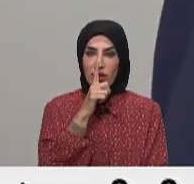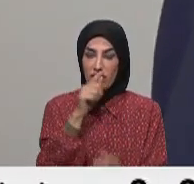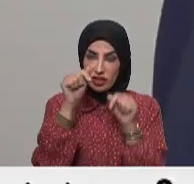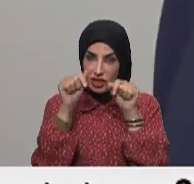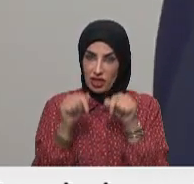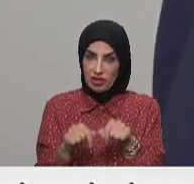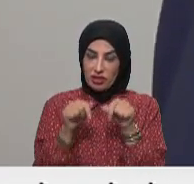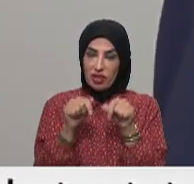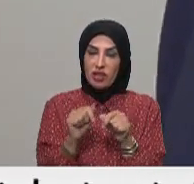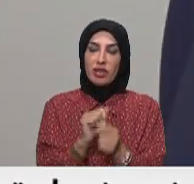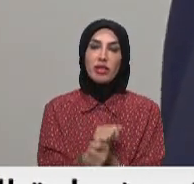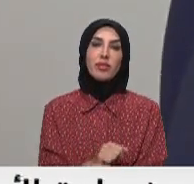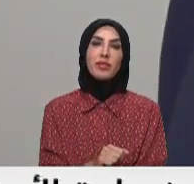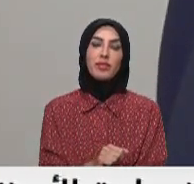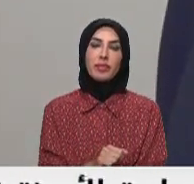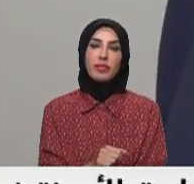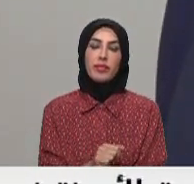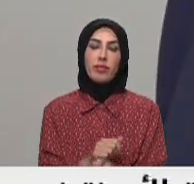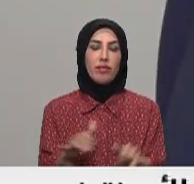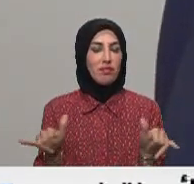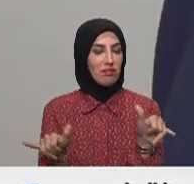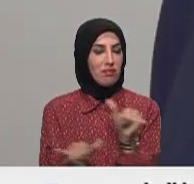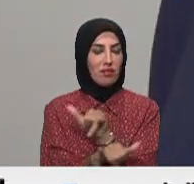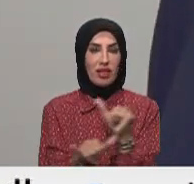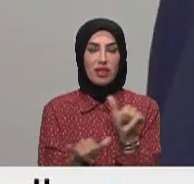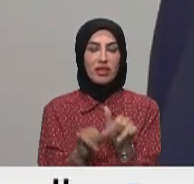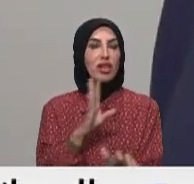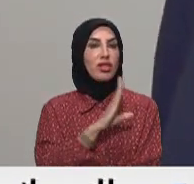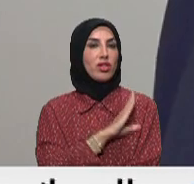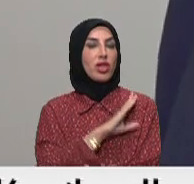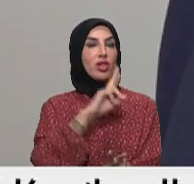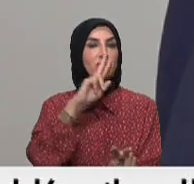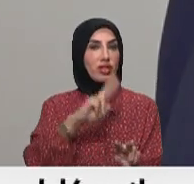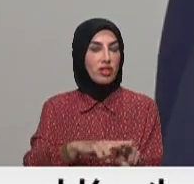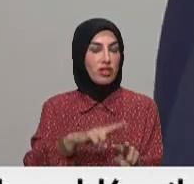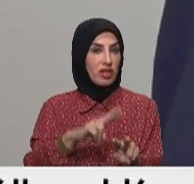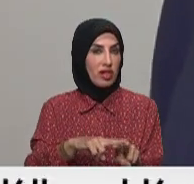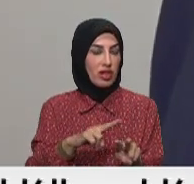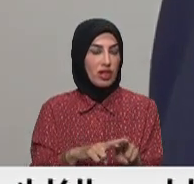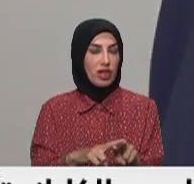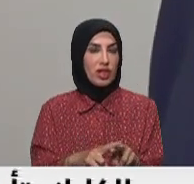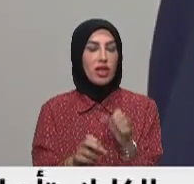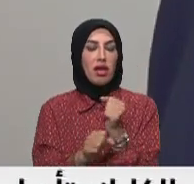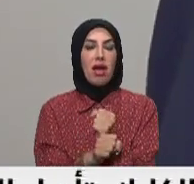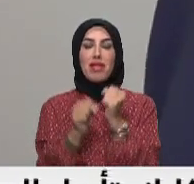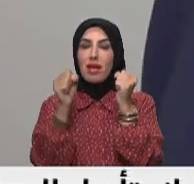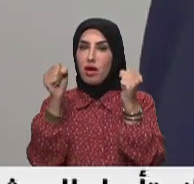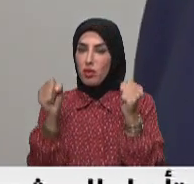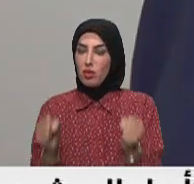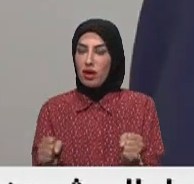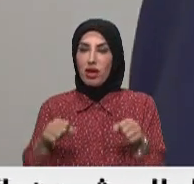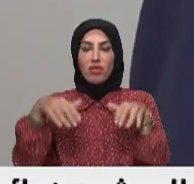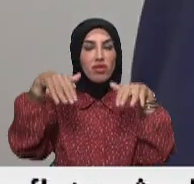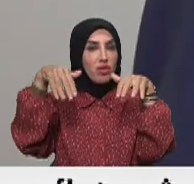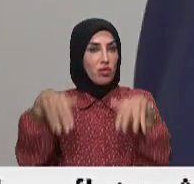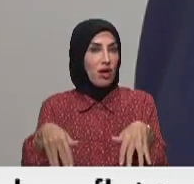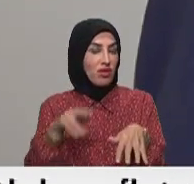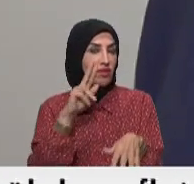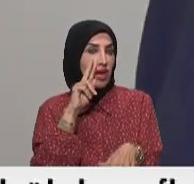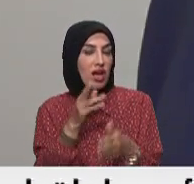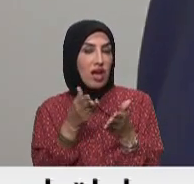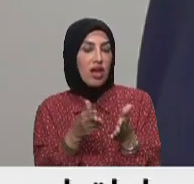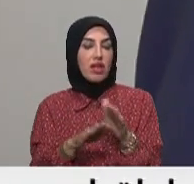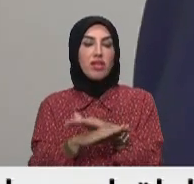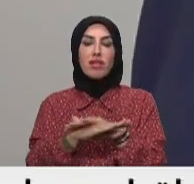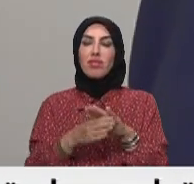الآن لم يستطع الجيش الإسرائيلي إثبات وجوده أن بإمكانه الثبات في